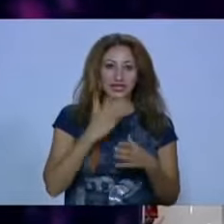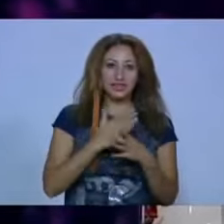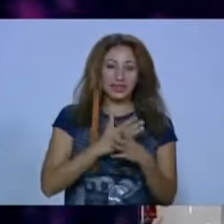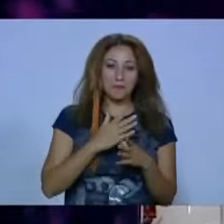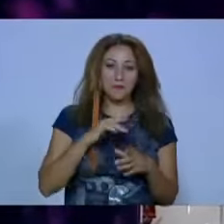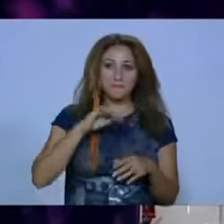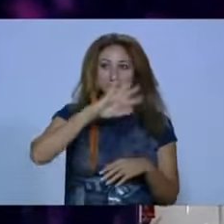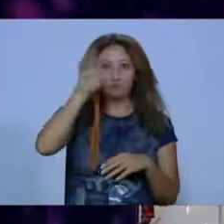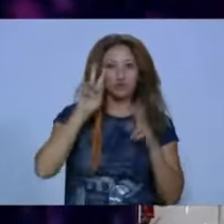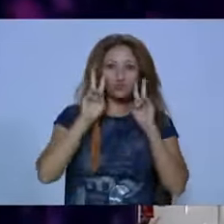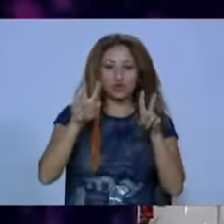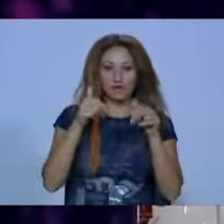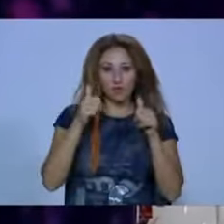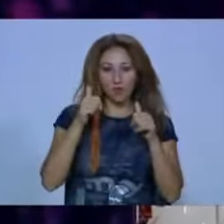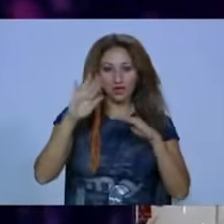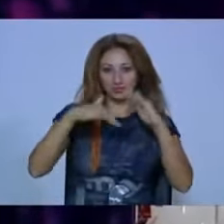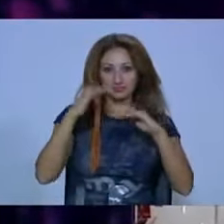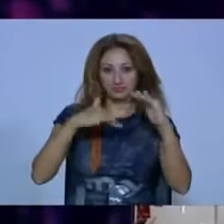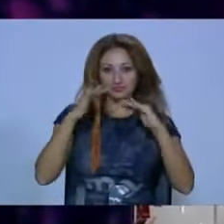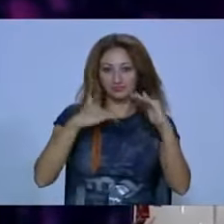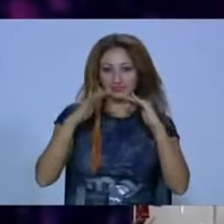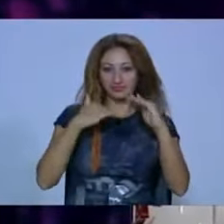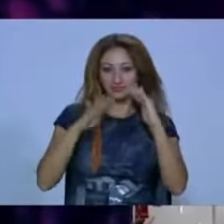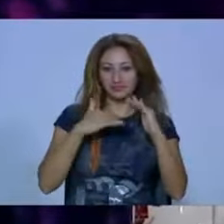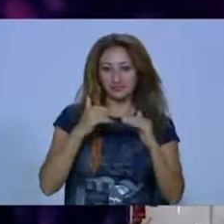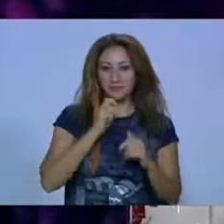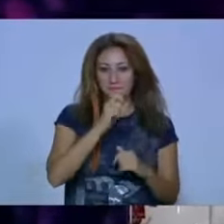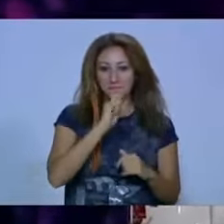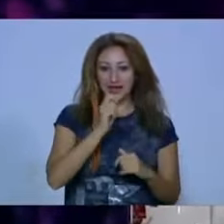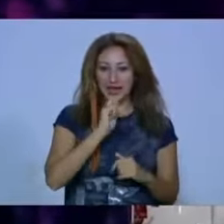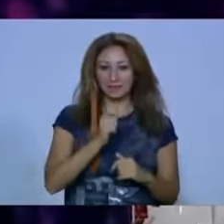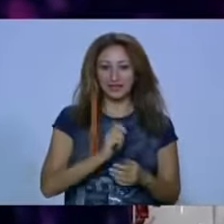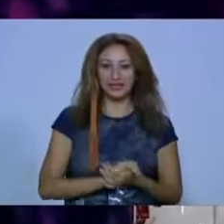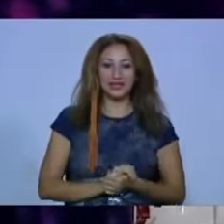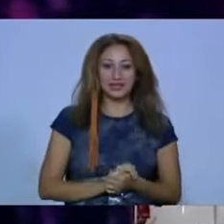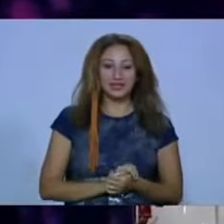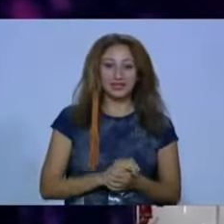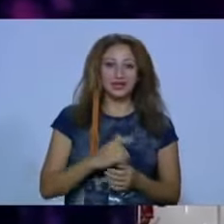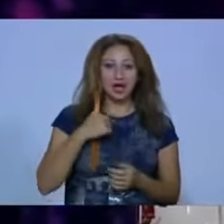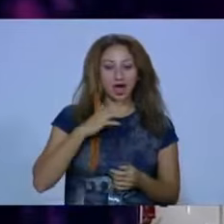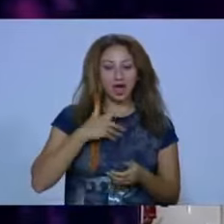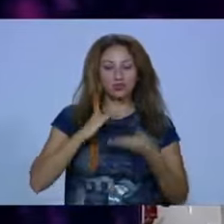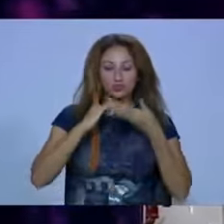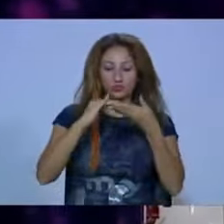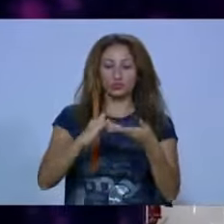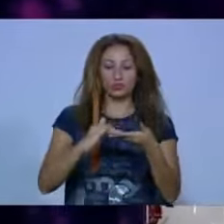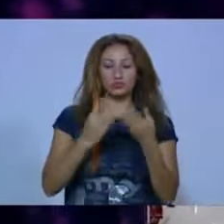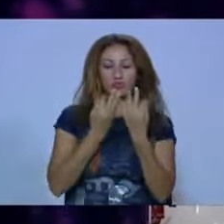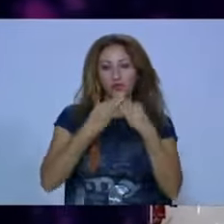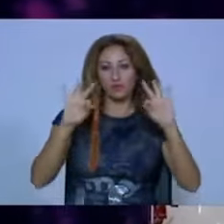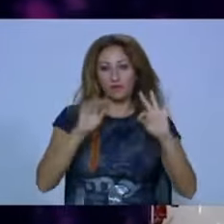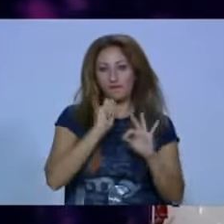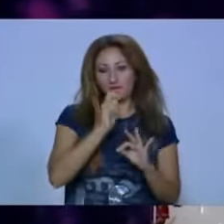التفاعل الايجابي لحضراتكم مع الفقرات اللي بنقدمها في البرنامج، اللي بنحاول من خلالها ان احنا نقدم لكم كل